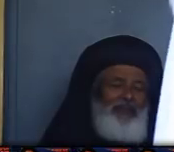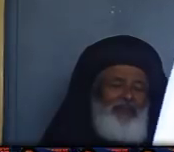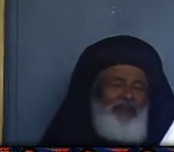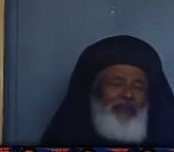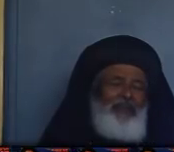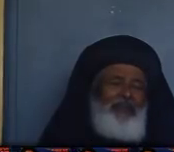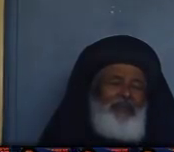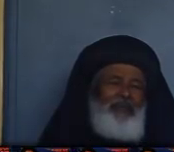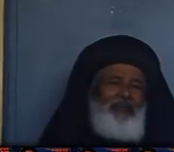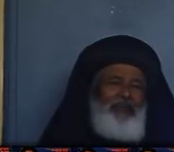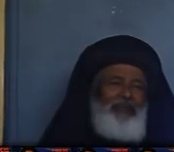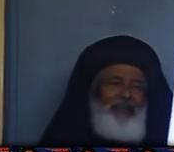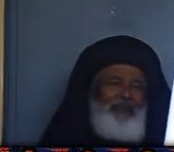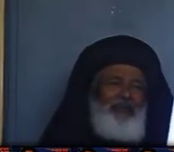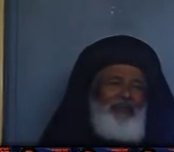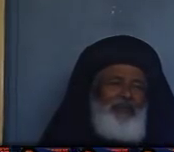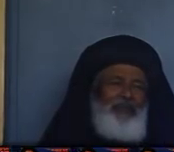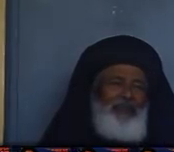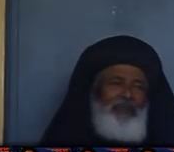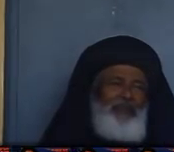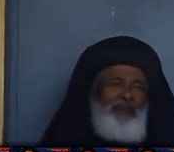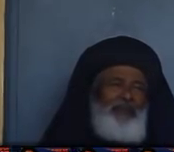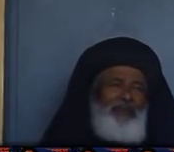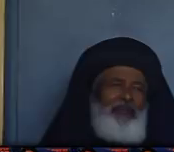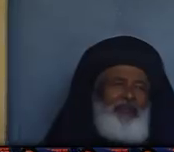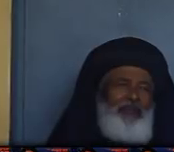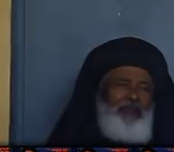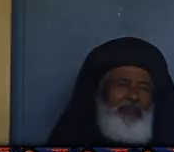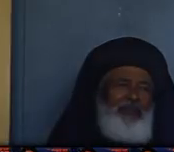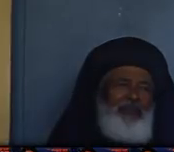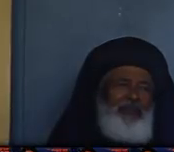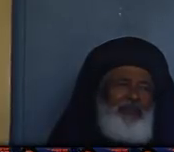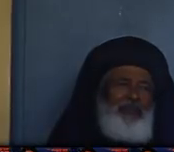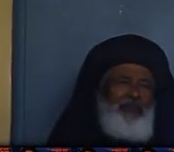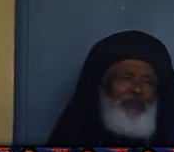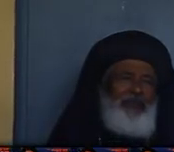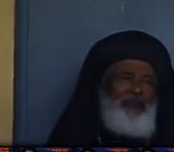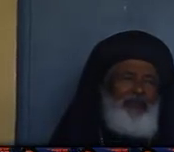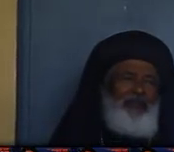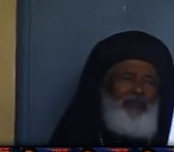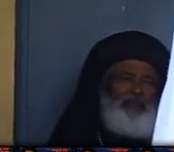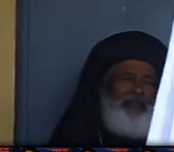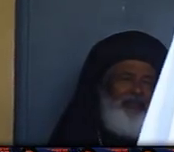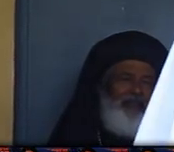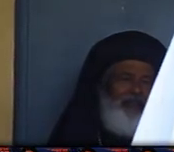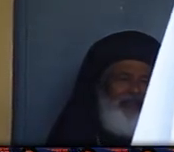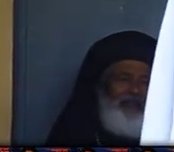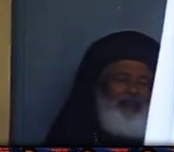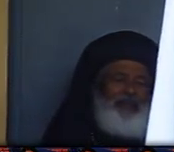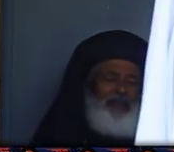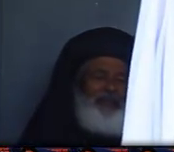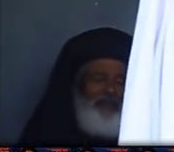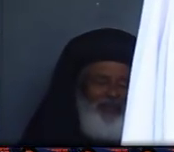ማኅበረ ቅዱሳን ዝናም ለእመዘንመ ንጻሪ ኦርቶዶክስ ተክለ አቦይነ አስተራየ